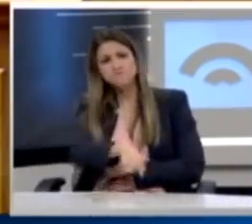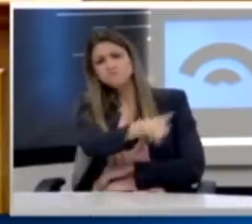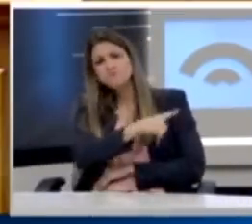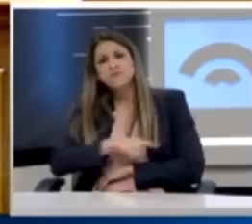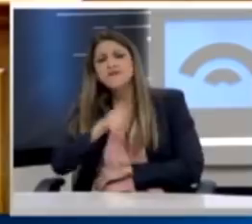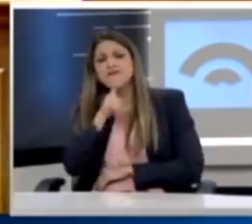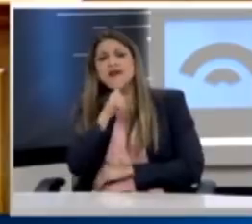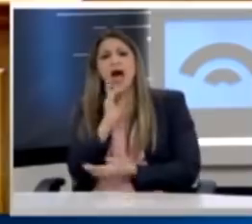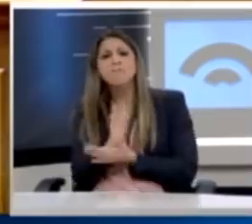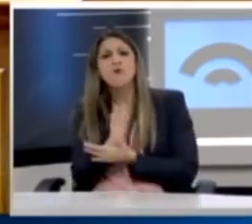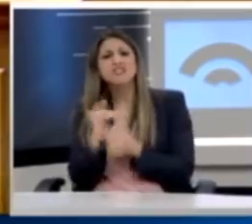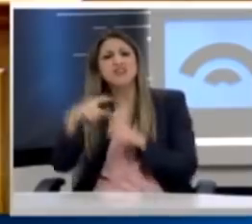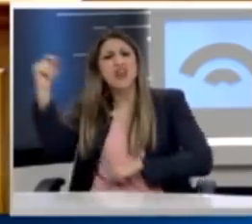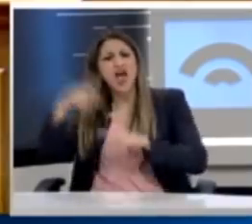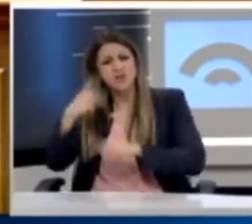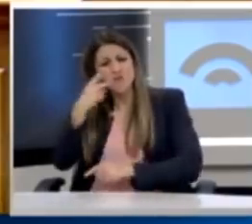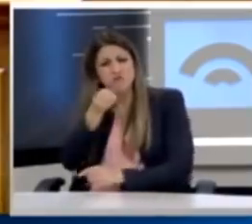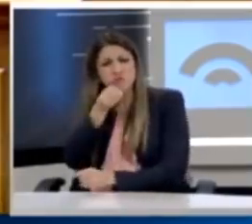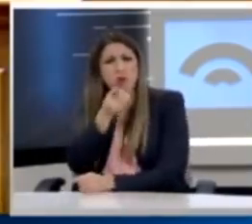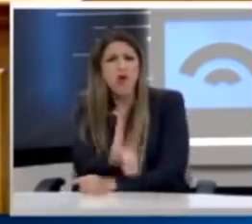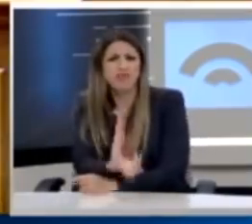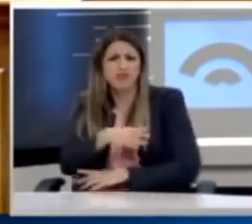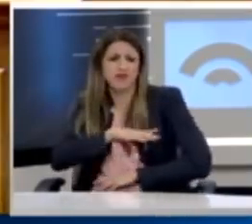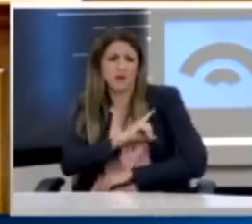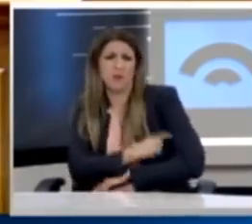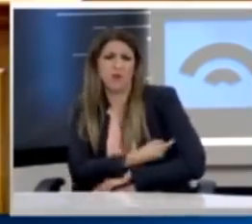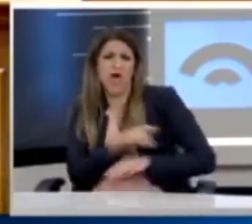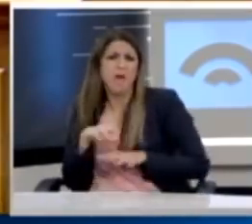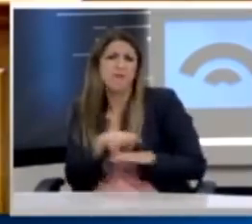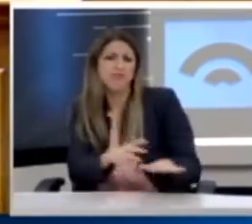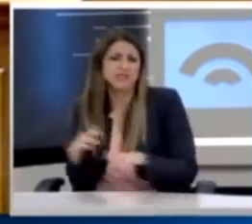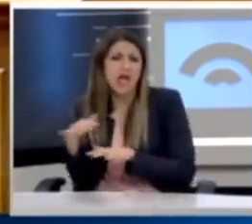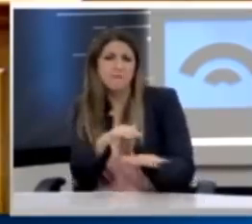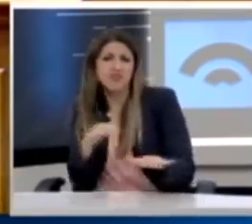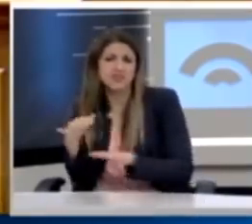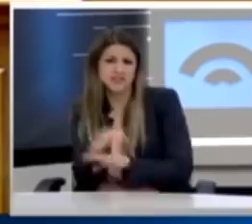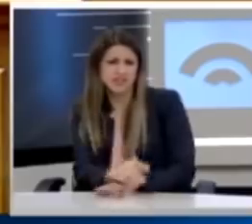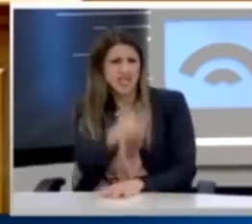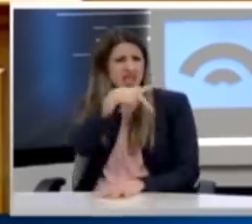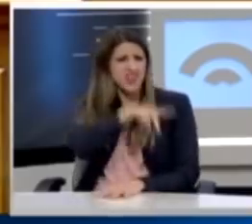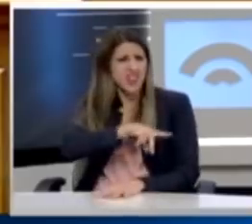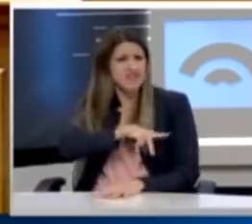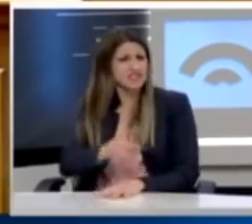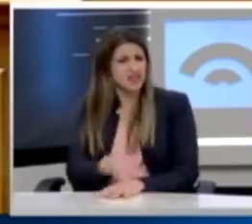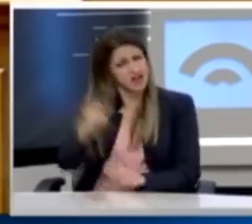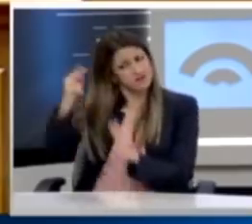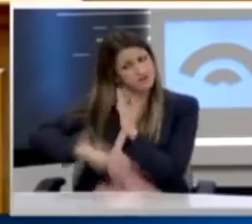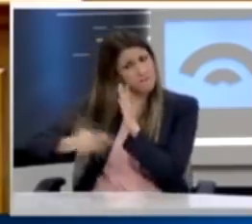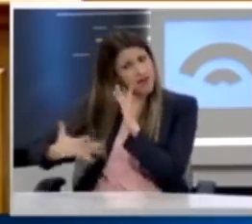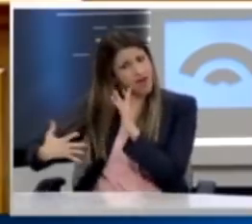ίδιες τις αποφάσεις του ΝΑΤΟ, που σύσσωμη η κυβέρνησή σας υπέγραψε, αλλά μπρατσέτα μάλιστα με τους πρώην